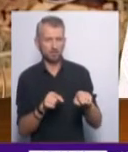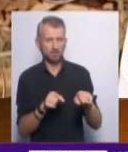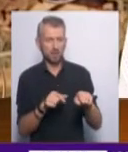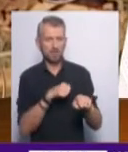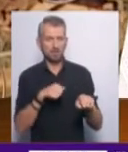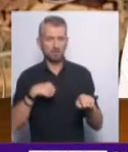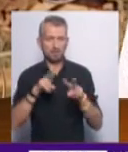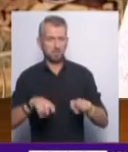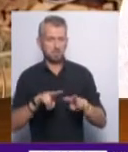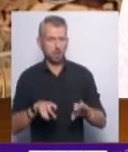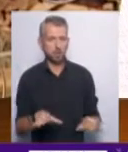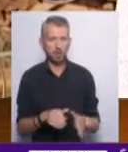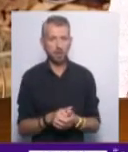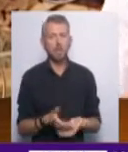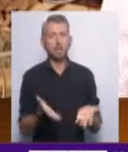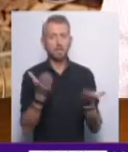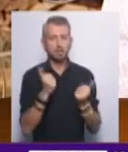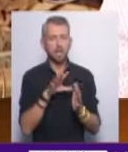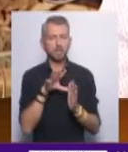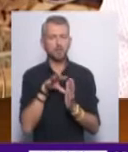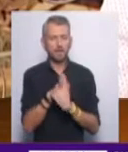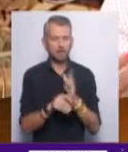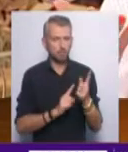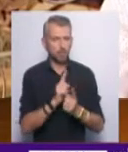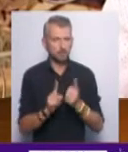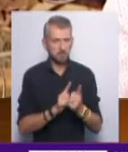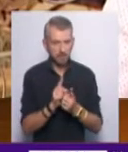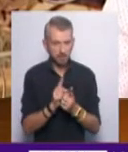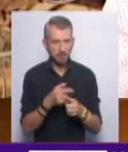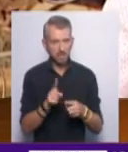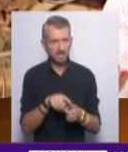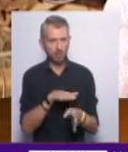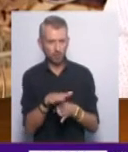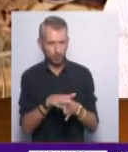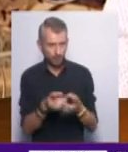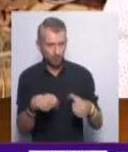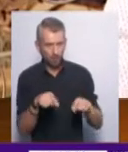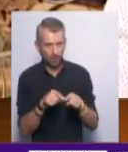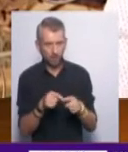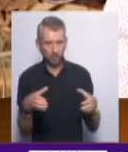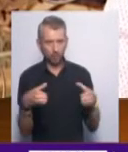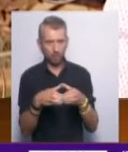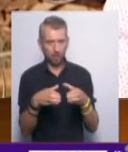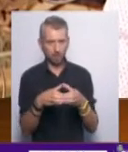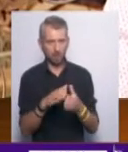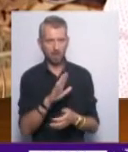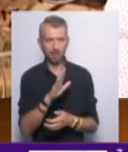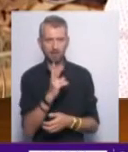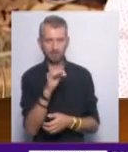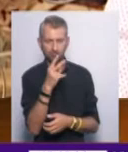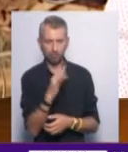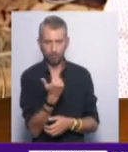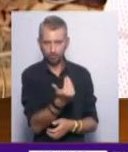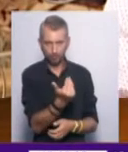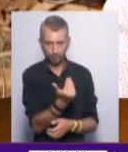самі розбираються. Давайте внесемо зміни. Це виконавчий орган, команда ж Віталія Володимировича